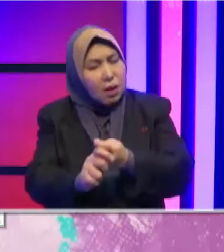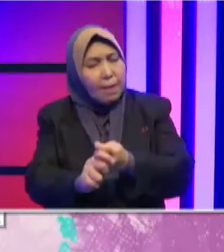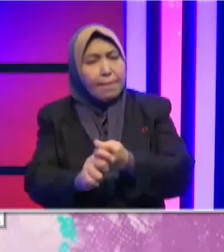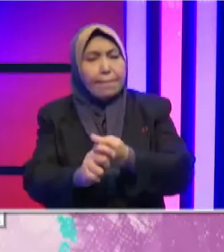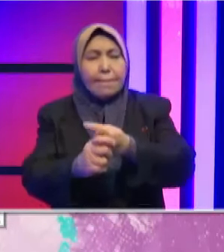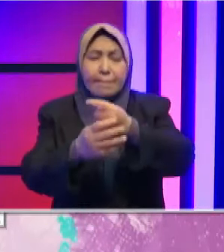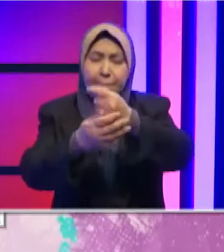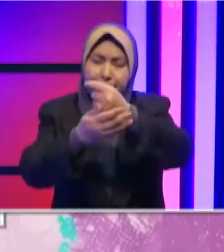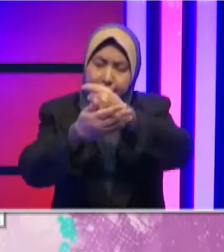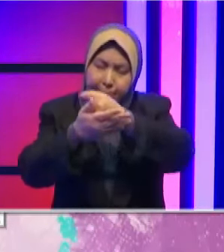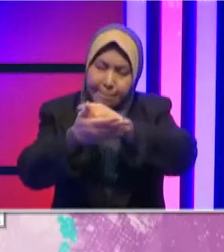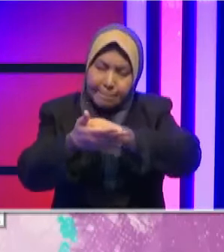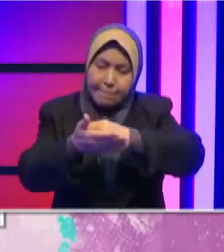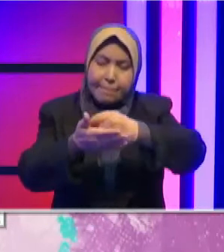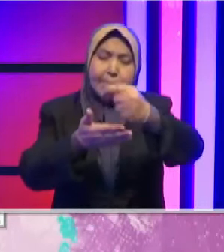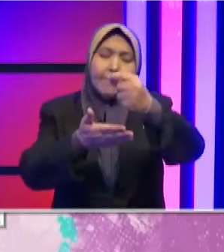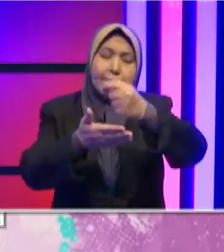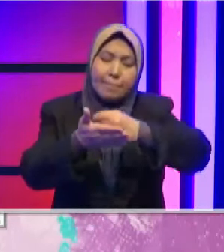hatimu